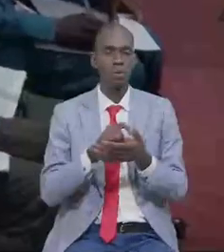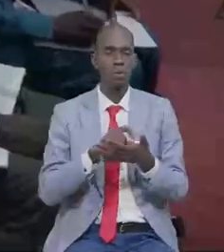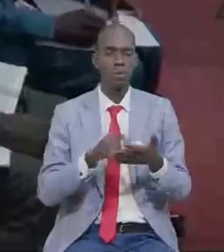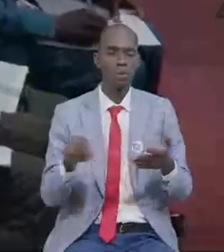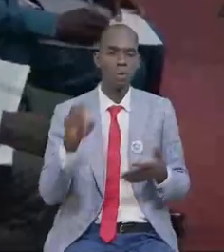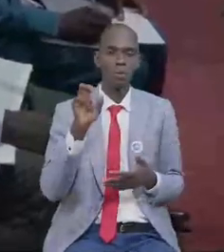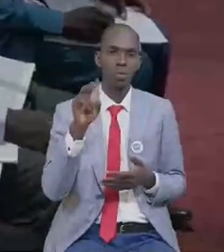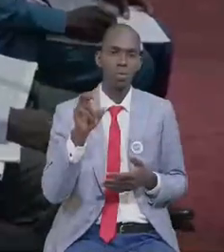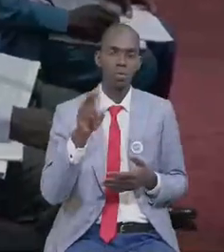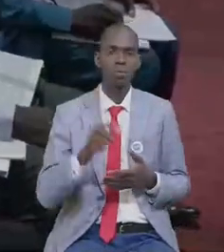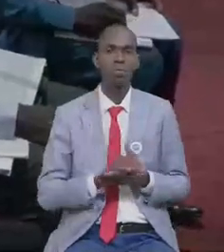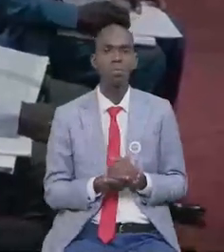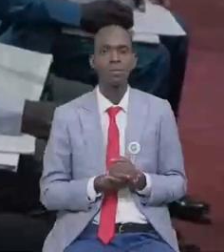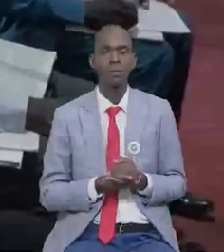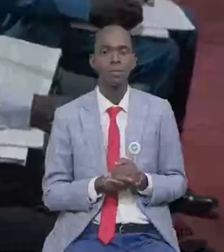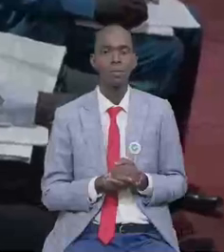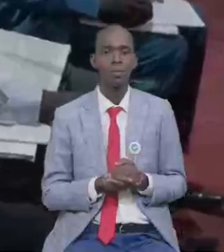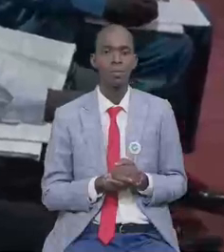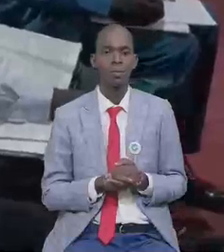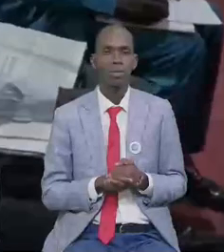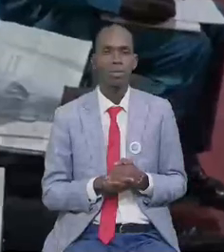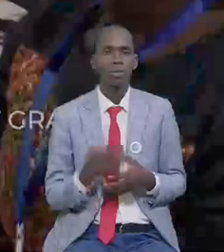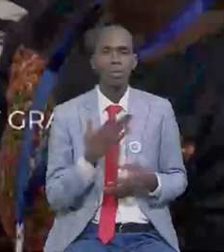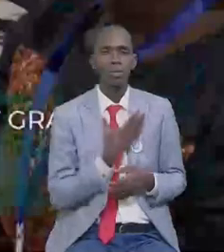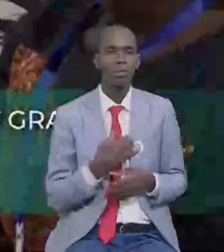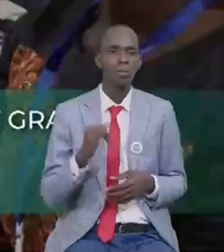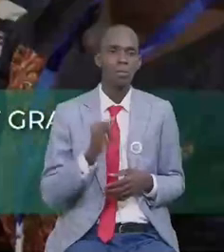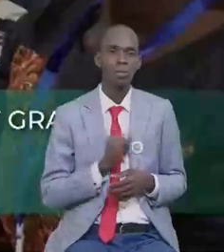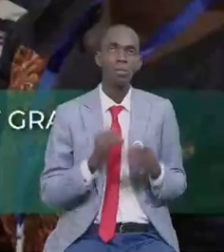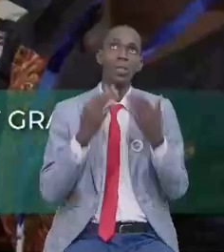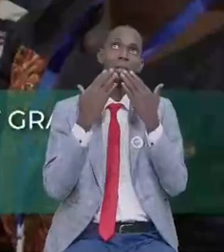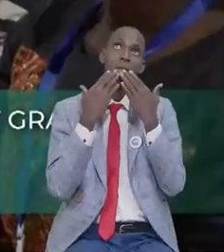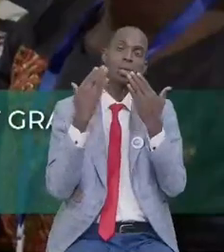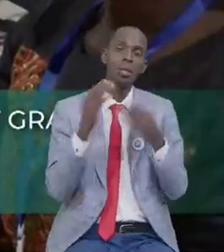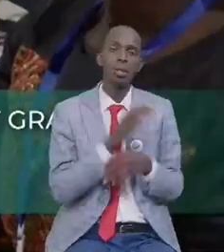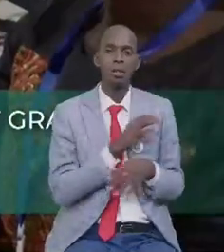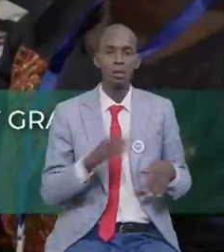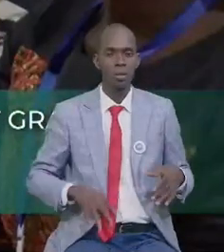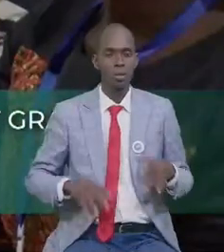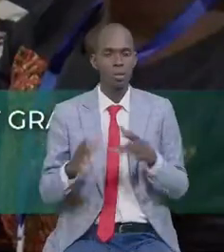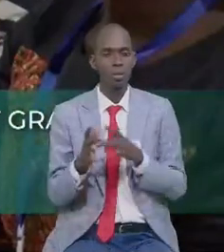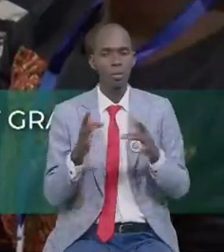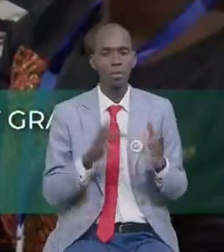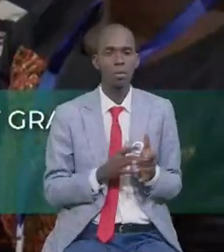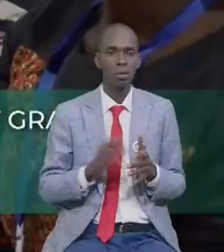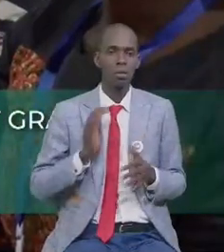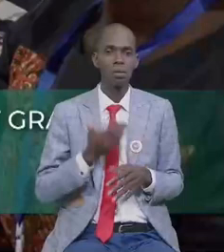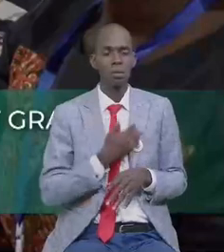à partir du verset 12. Et je rends grâce à Jésus-Christ, notre